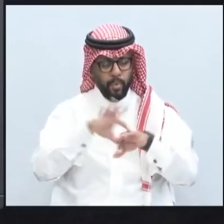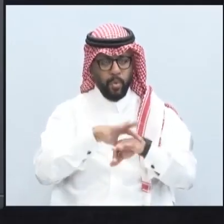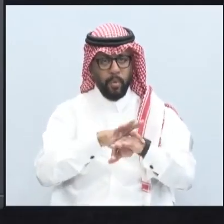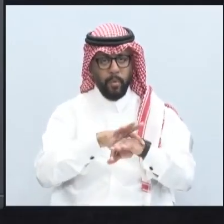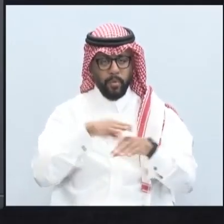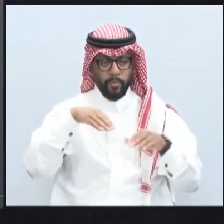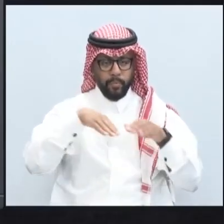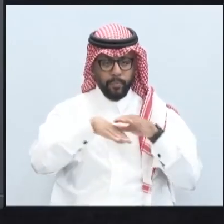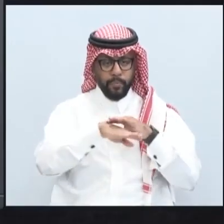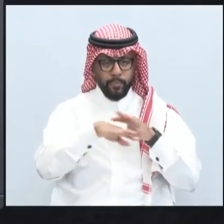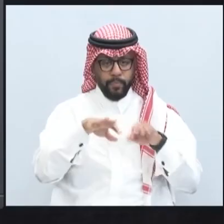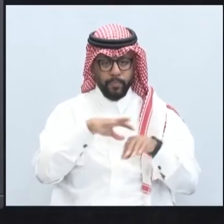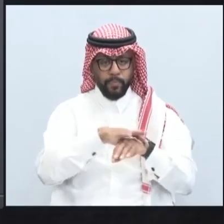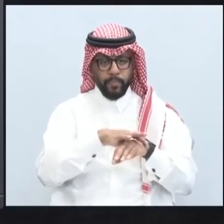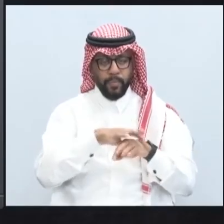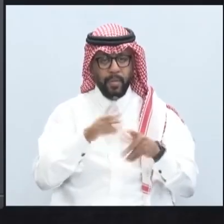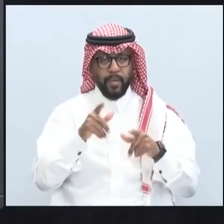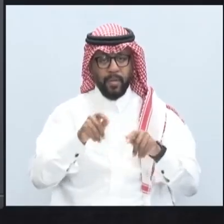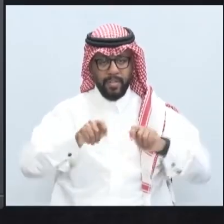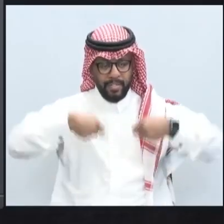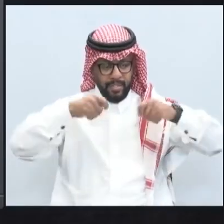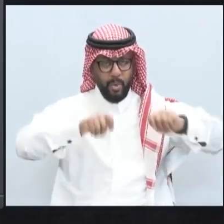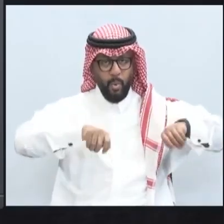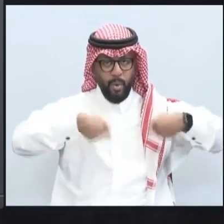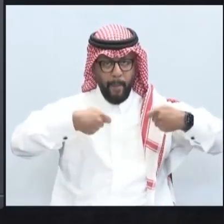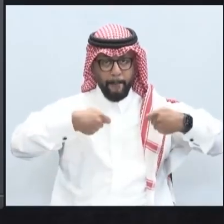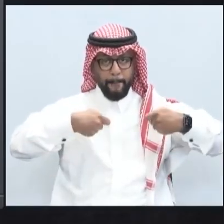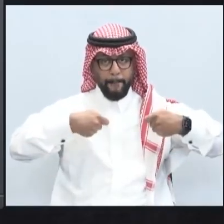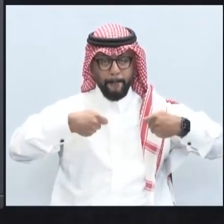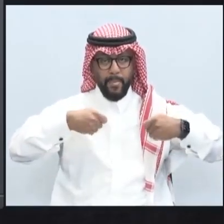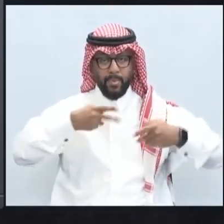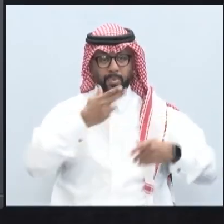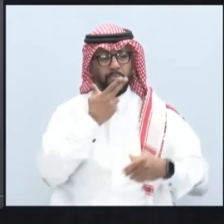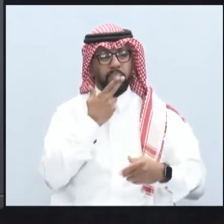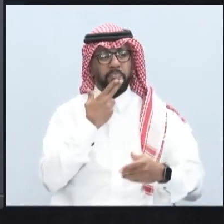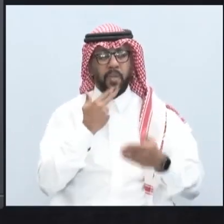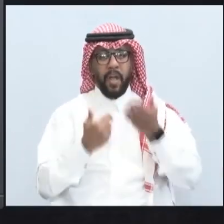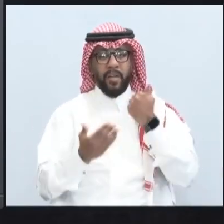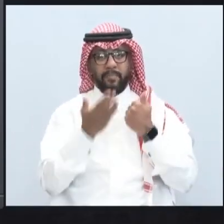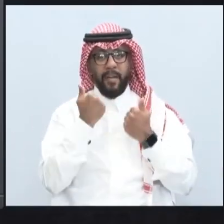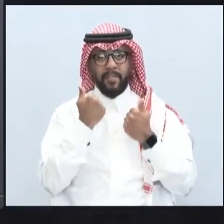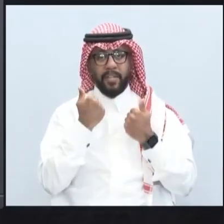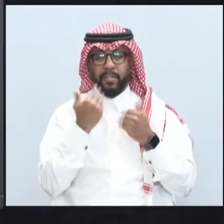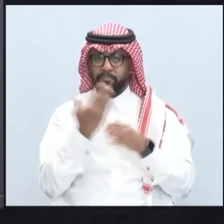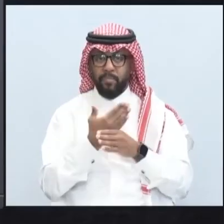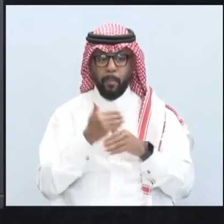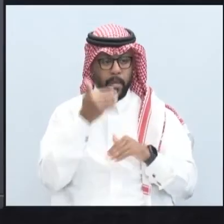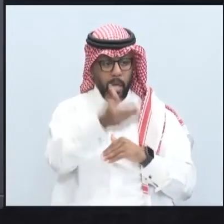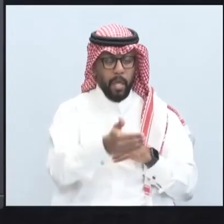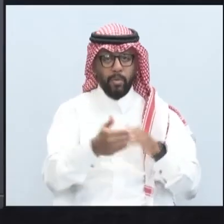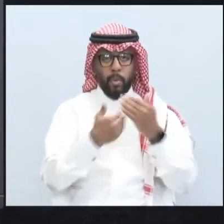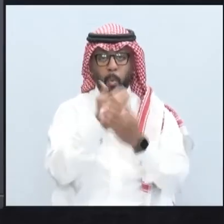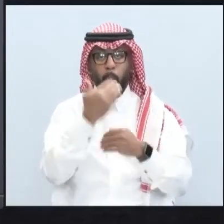توضا بعد اللبس الجوربين ومسح عليهما لصلاه الظهر والعصر